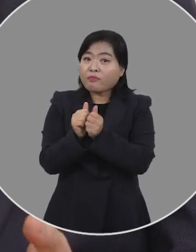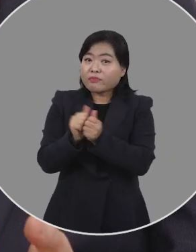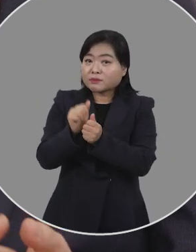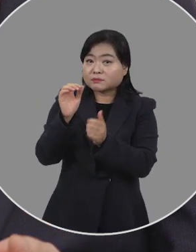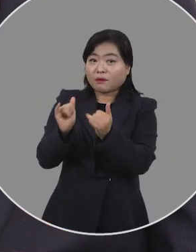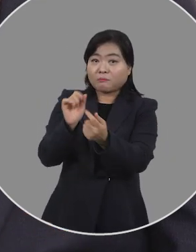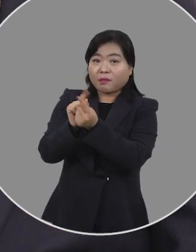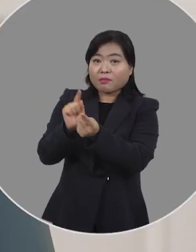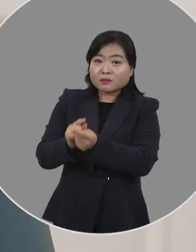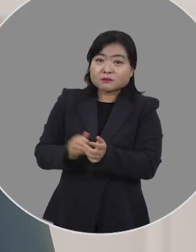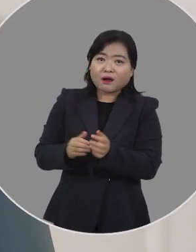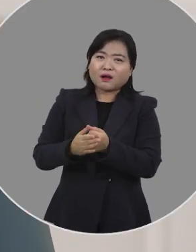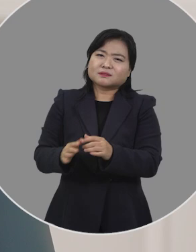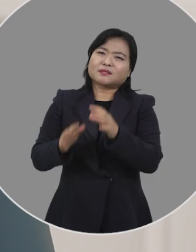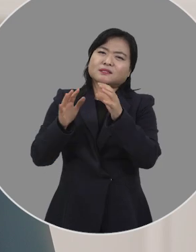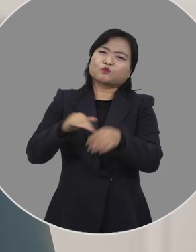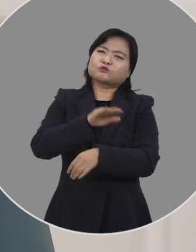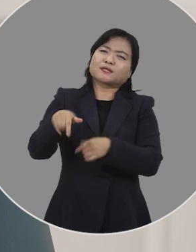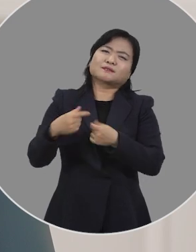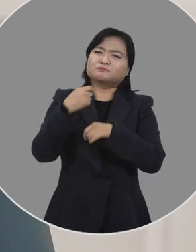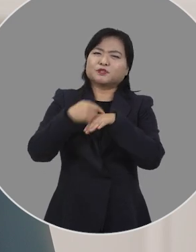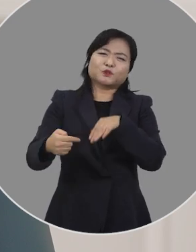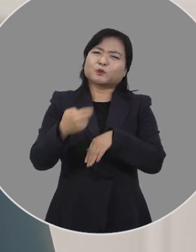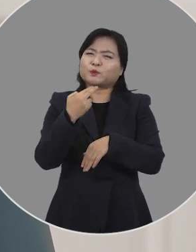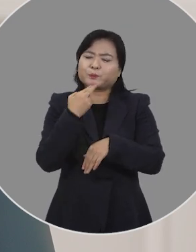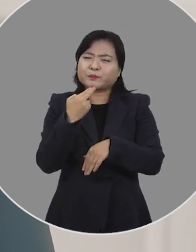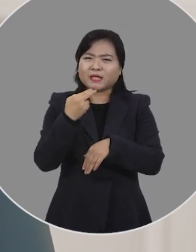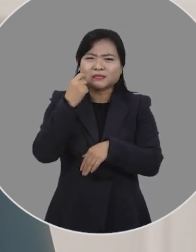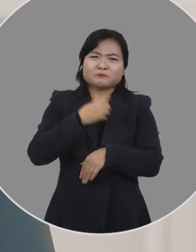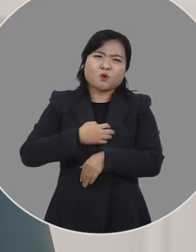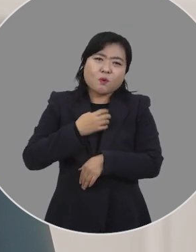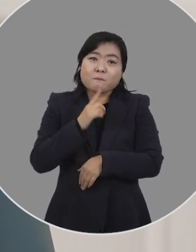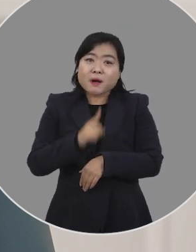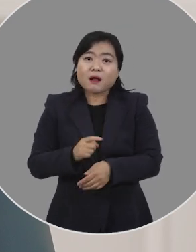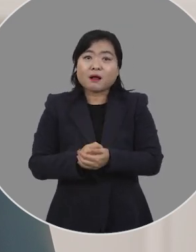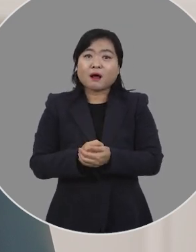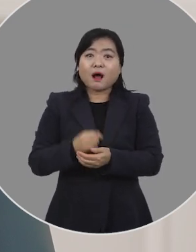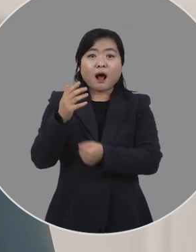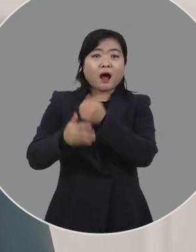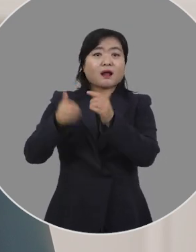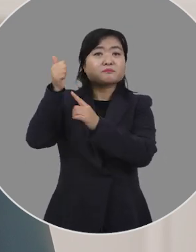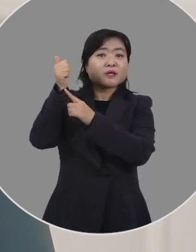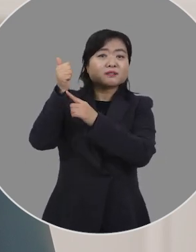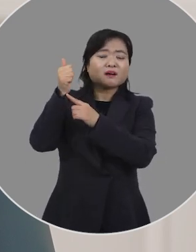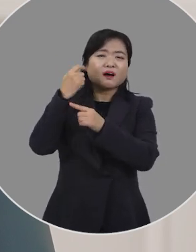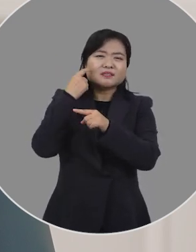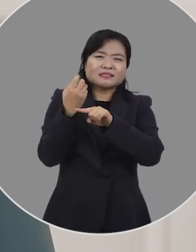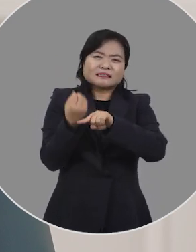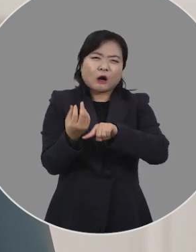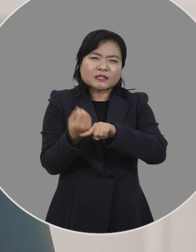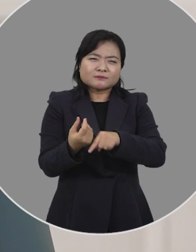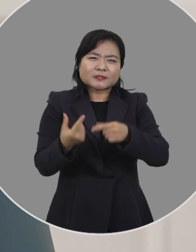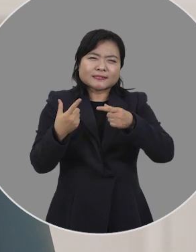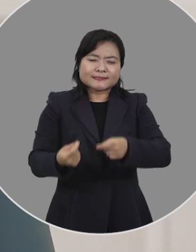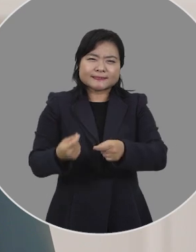사람 만나니까 세상에서 우리 같은 민족은 없다. 아마도 하나님께서